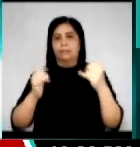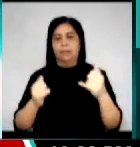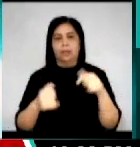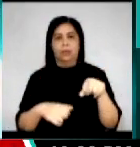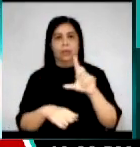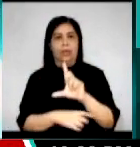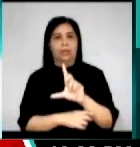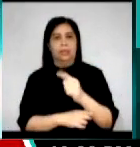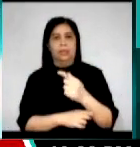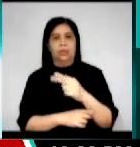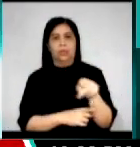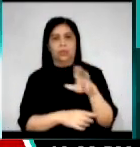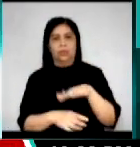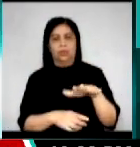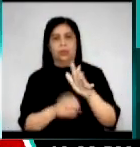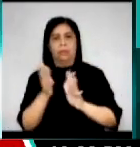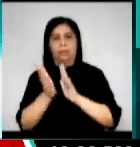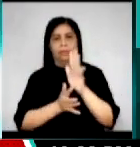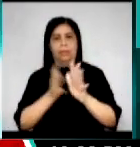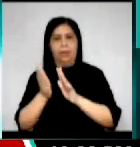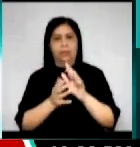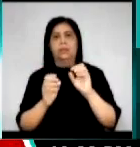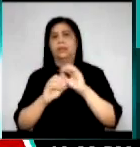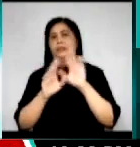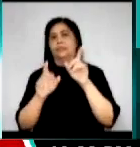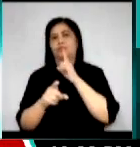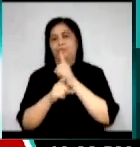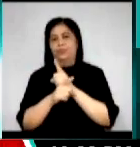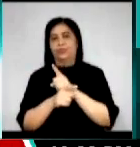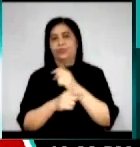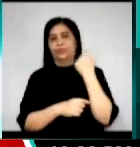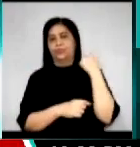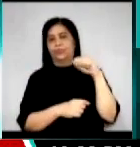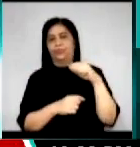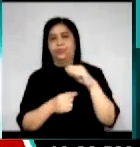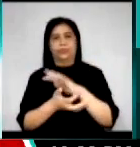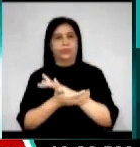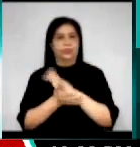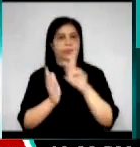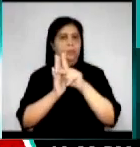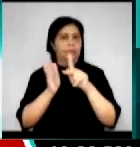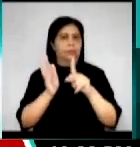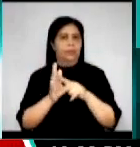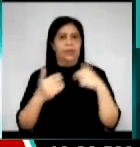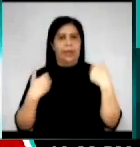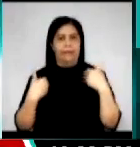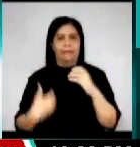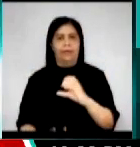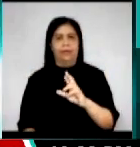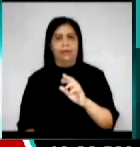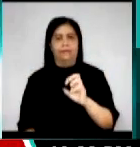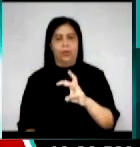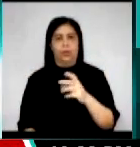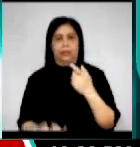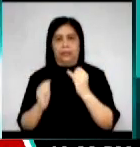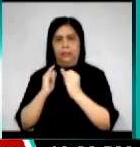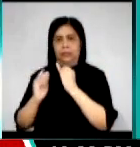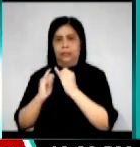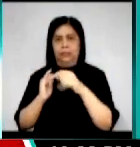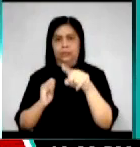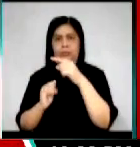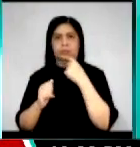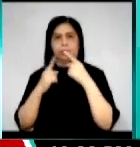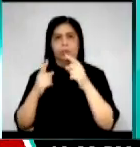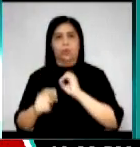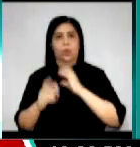ang nasabing party na malinaw na paglabag sa COVID protocols at umiiral na curfew. Sinusubukan pang kunin ng GMA News ang pahayag ng may-ari ng